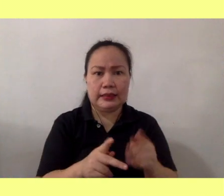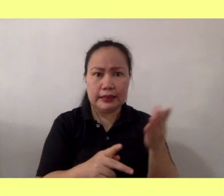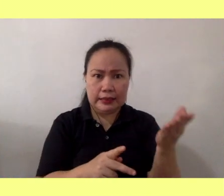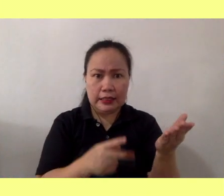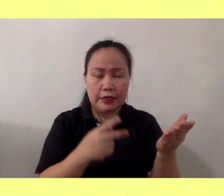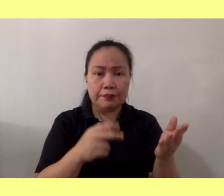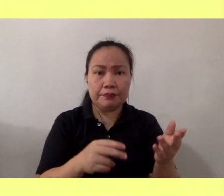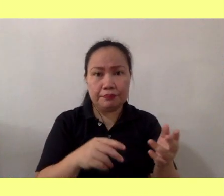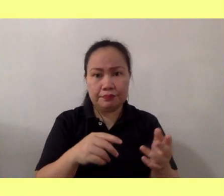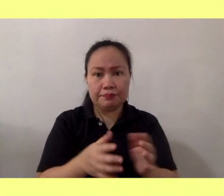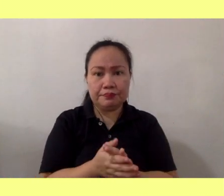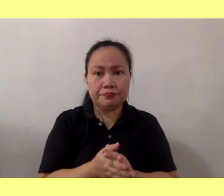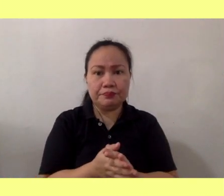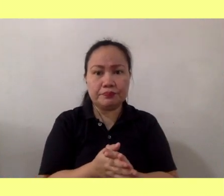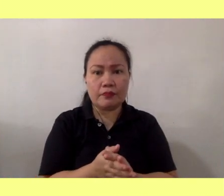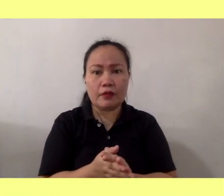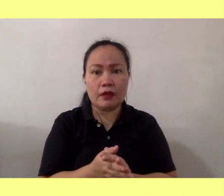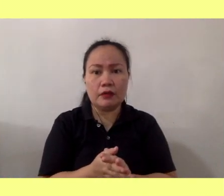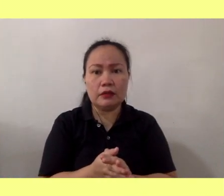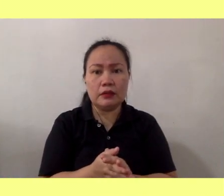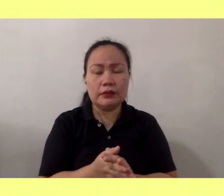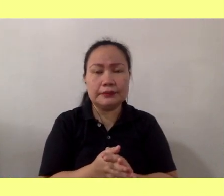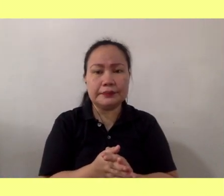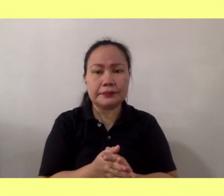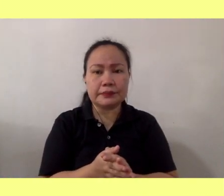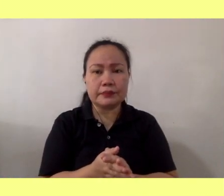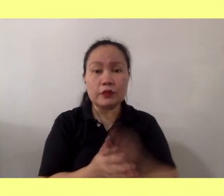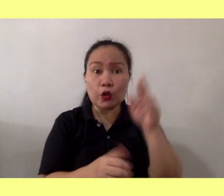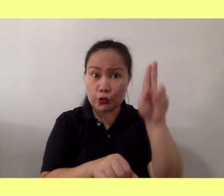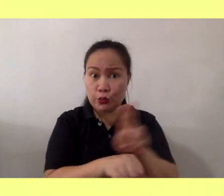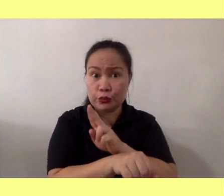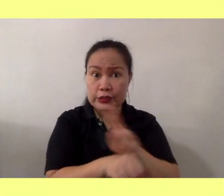plane? Yes. Okay? Kasi pwede mo siyang pangalanan